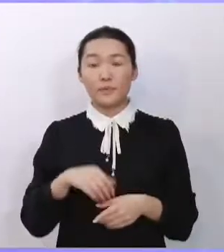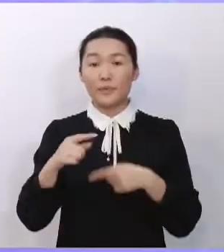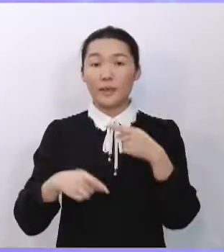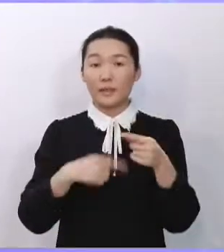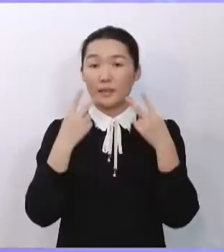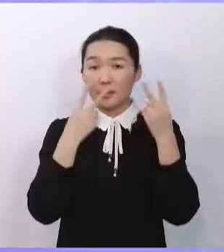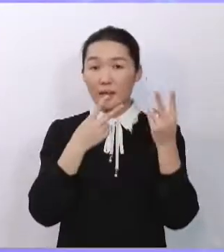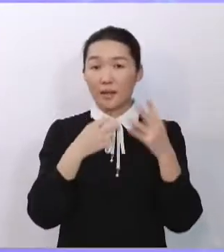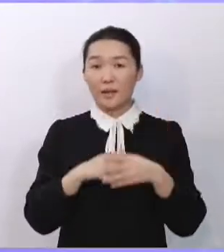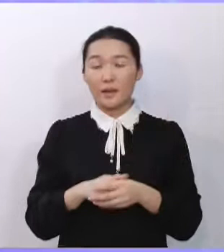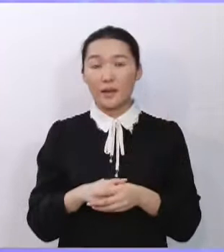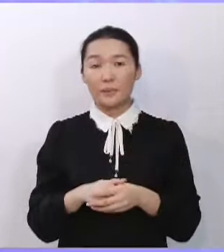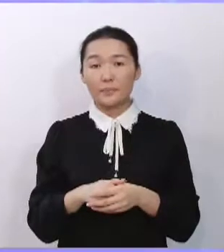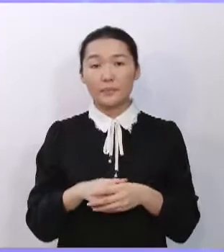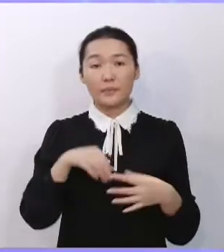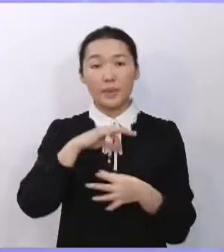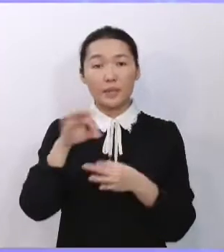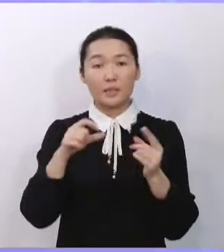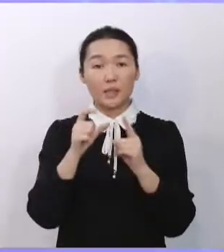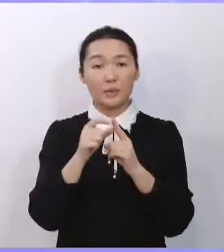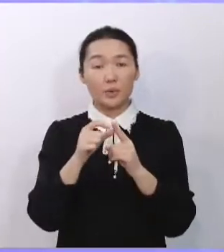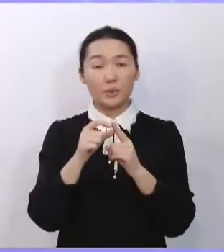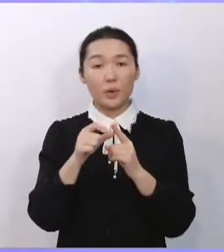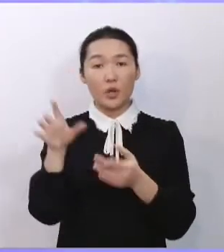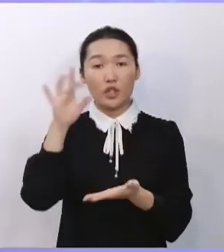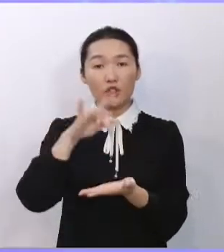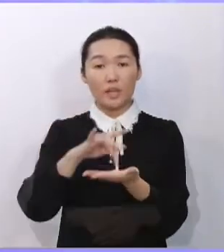Кийинкини карагыла, бул жерде ашыкча сөз шаар.